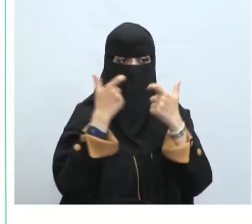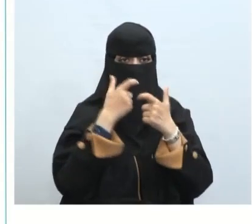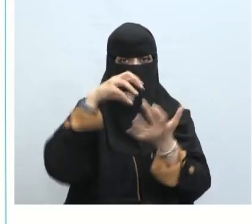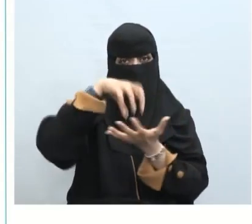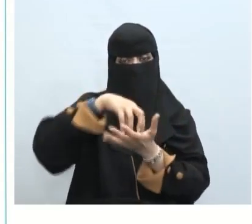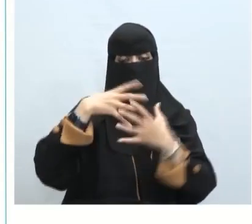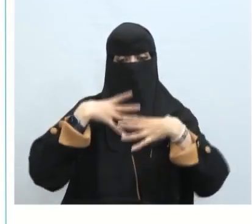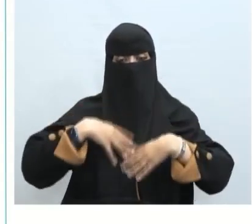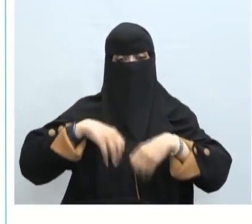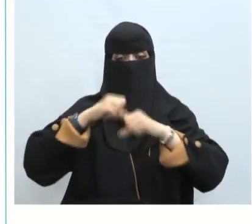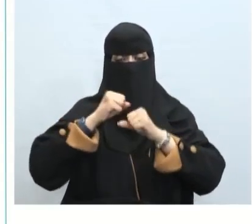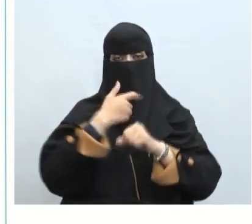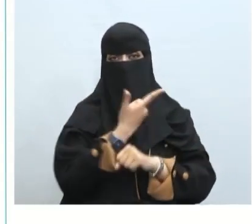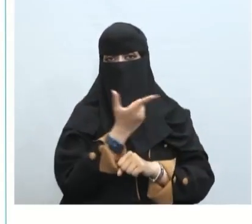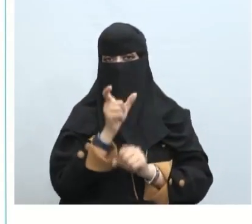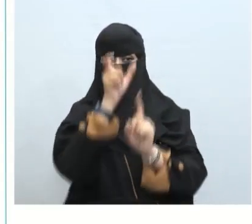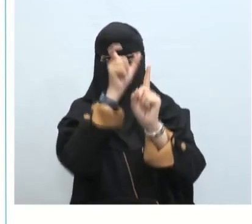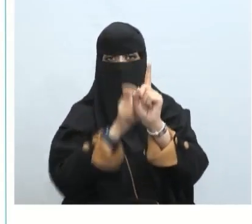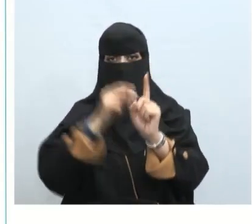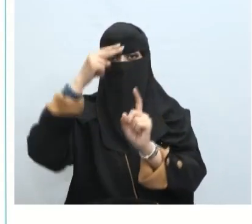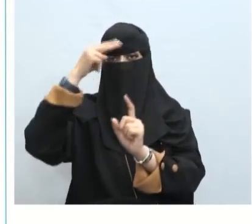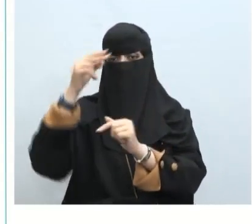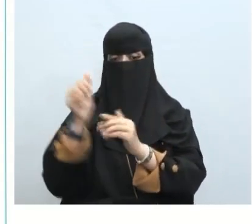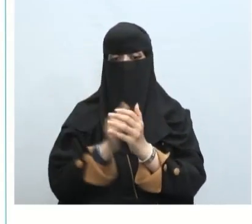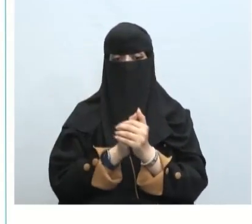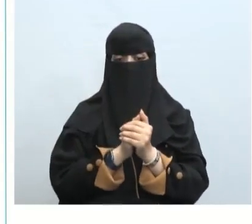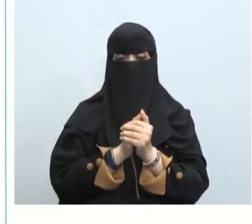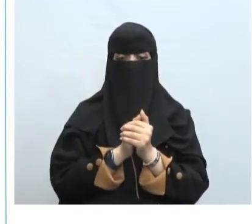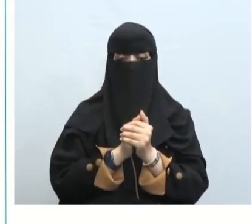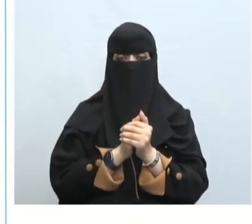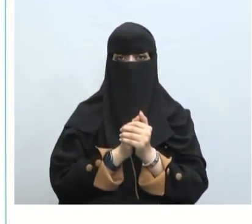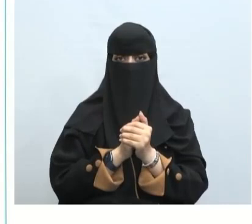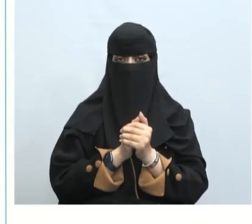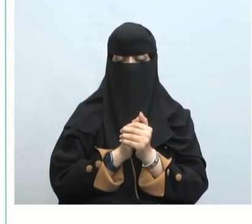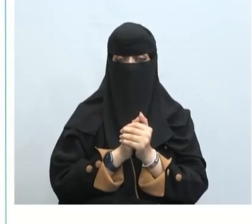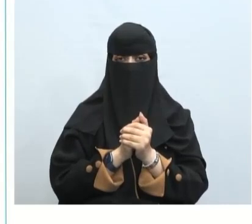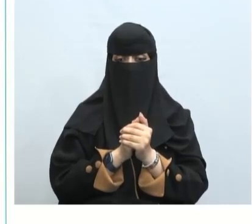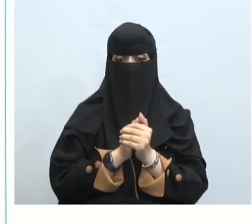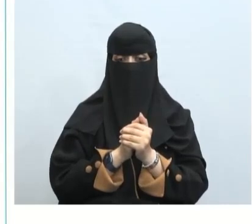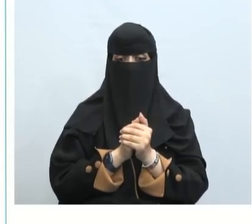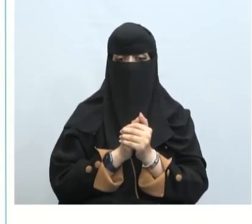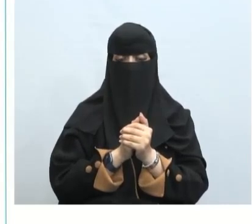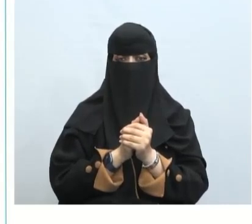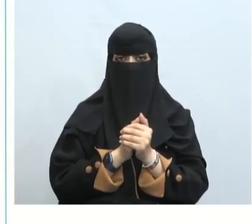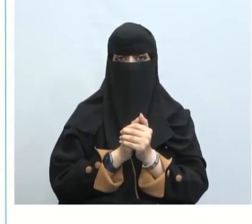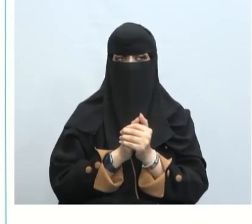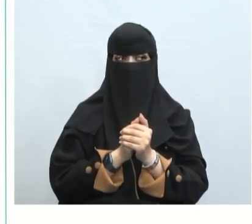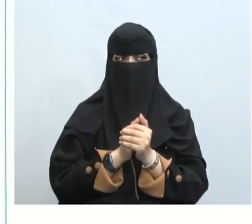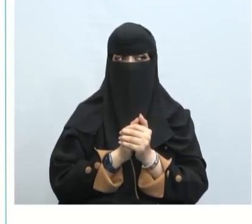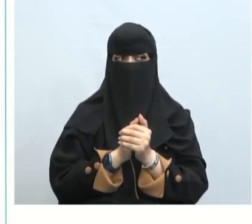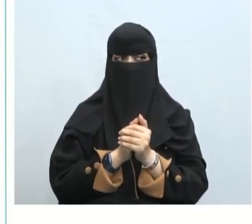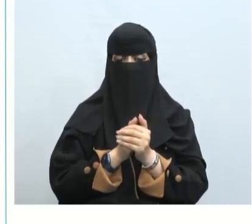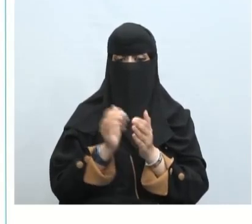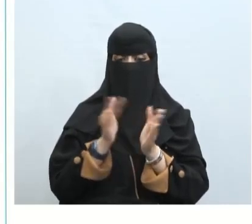من حقوق المواطن السعودي توفير الرعايه الصحيه لكل مواطن من